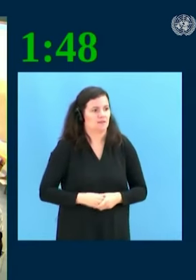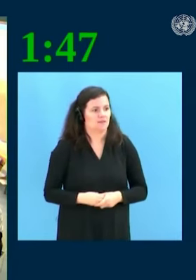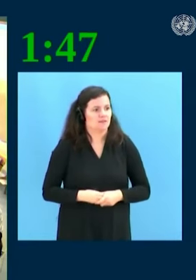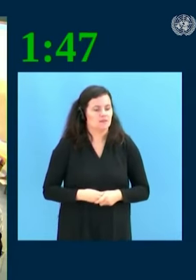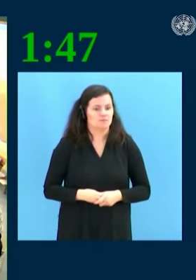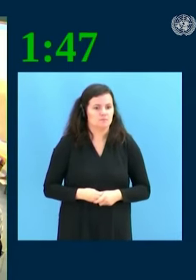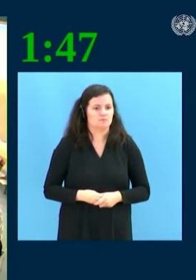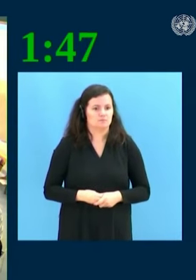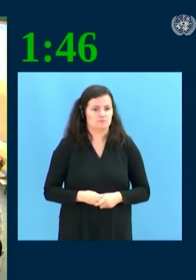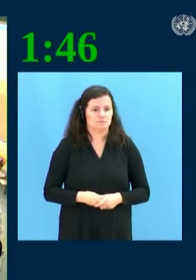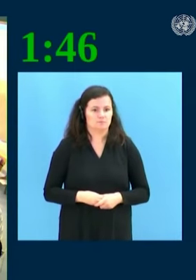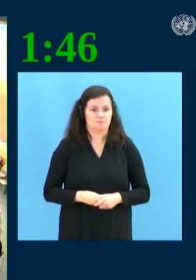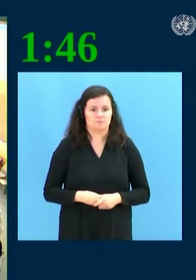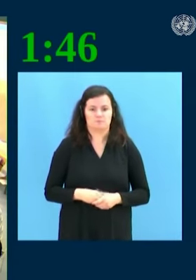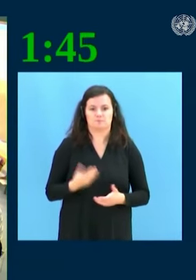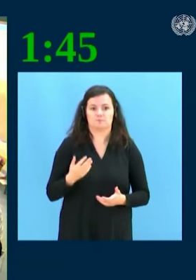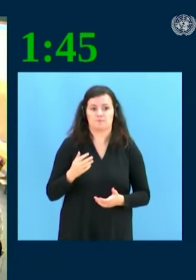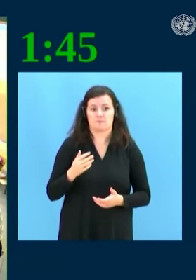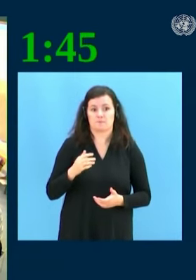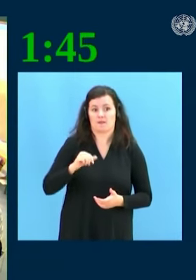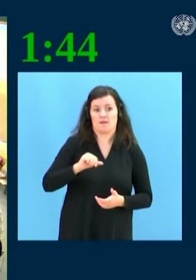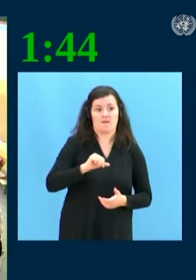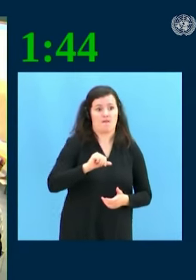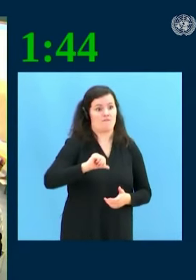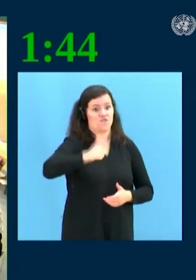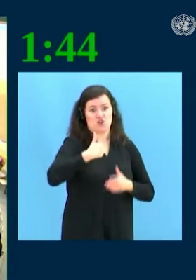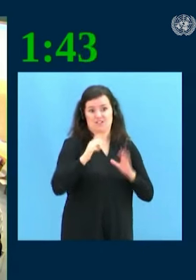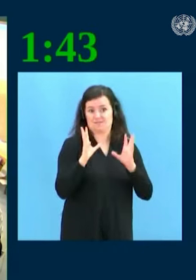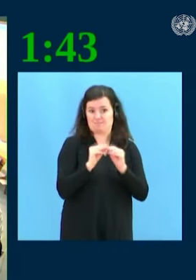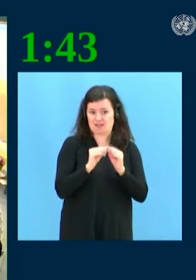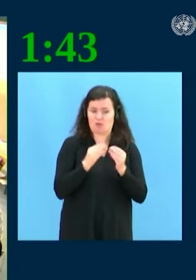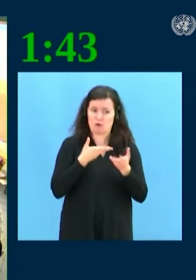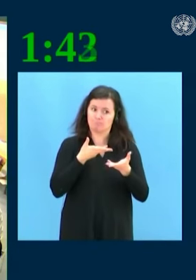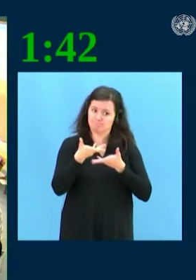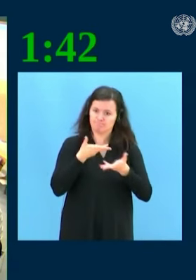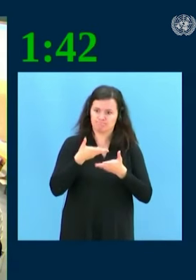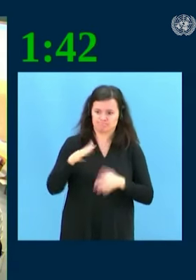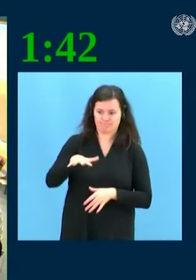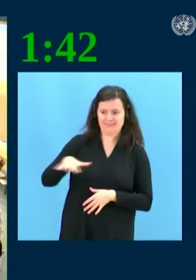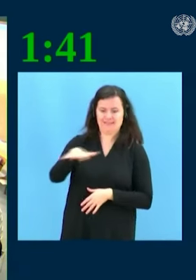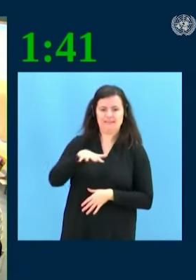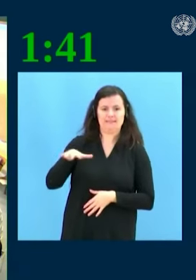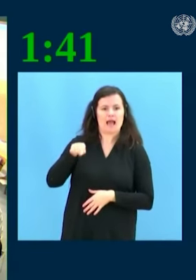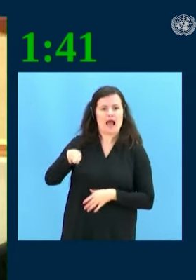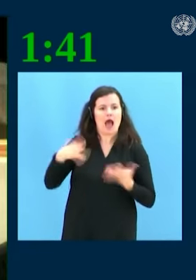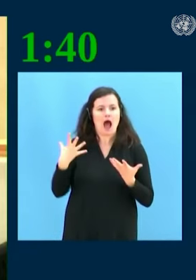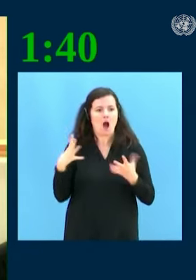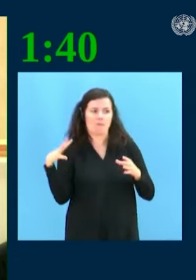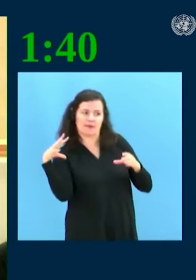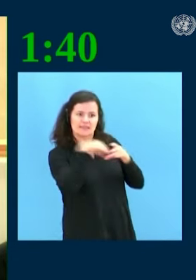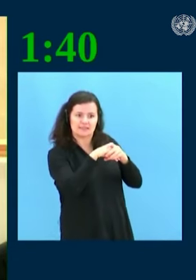կոնգրես խորհրդարան ժողով կառավարություն կարևորն այն է որ հաշվի առնվի օրենսդիր եւ կամ կործադիր կամ քաղաքական հատուկ մամնի